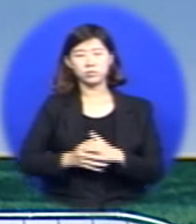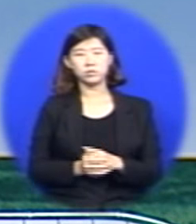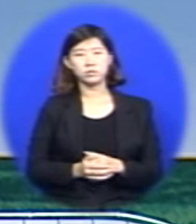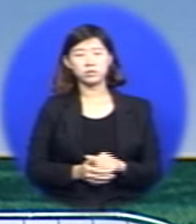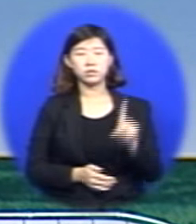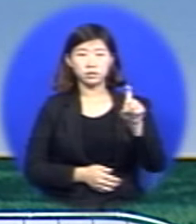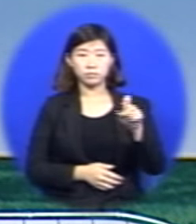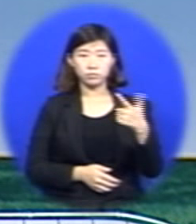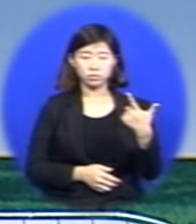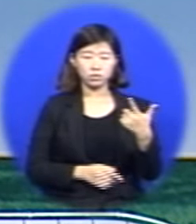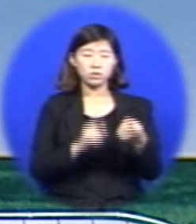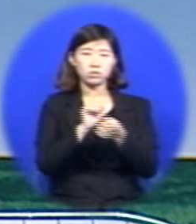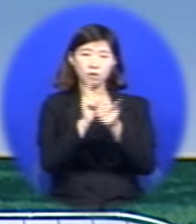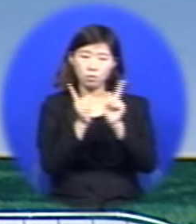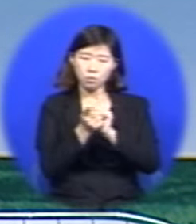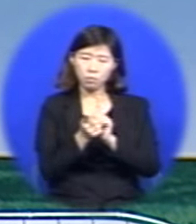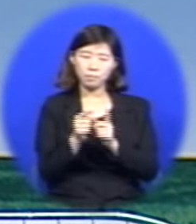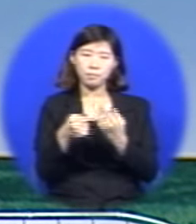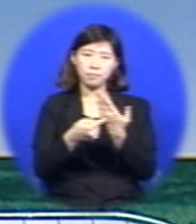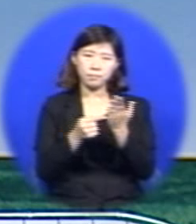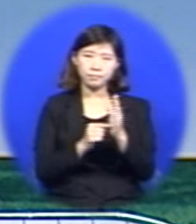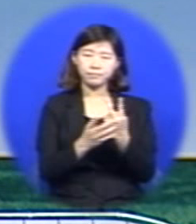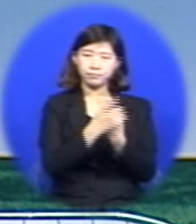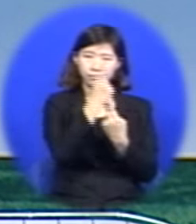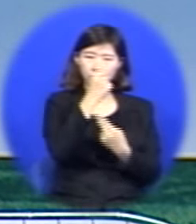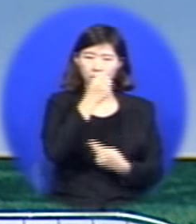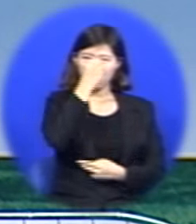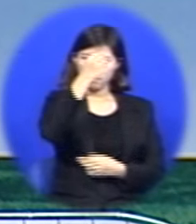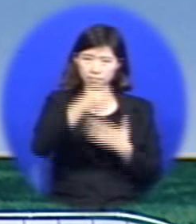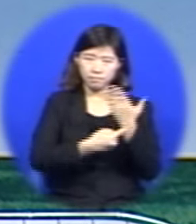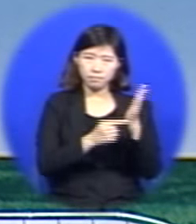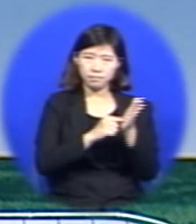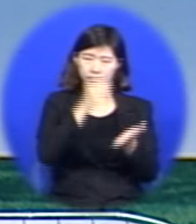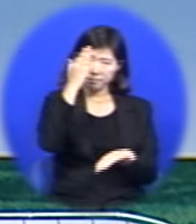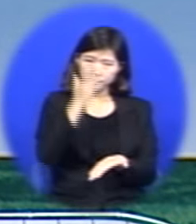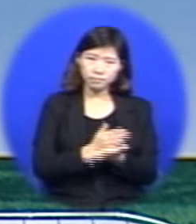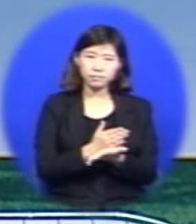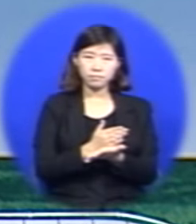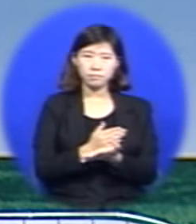한 마음이 되고 교만한 마음을 품지 말고 비천한